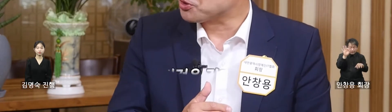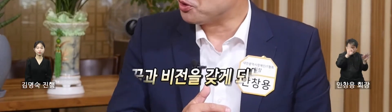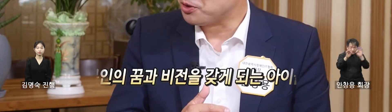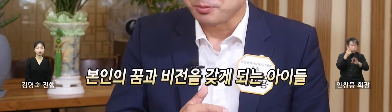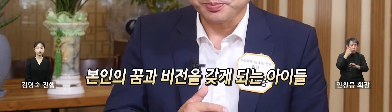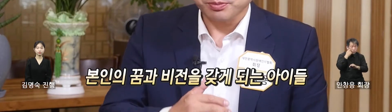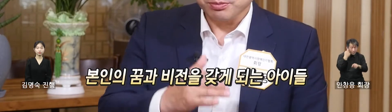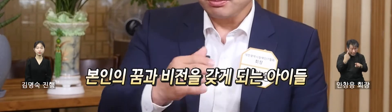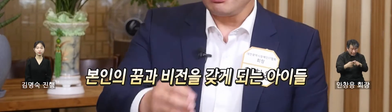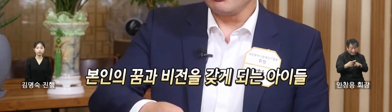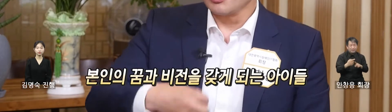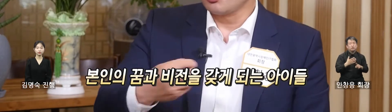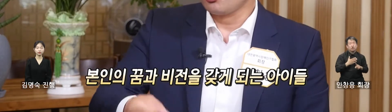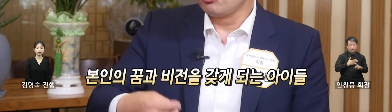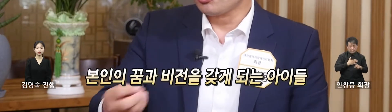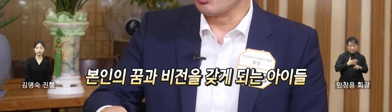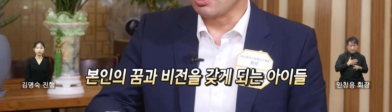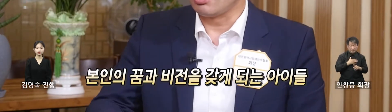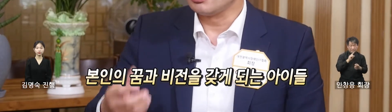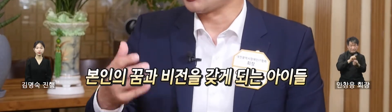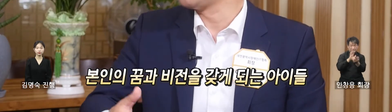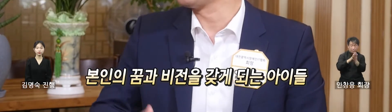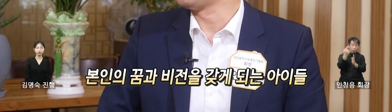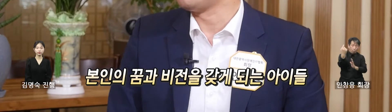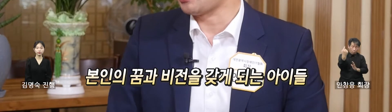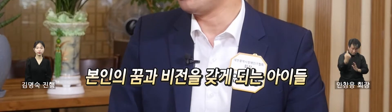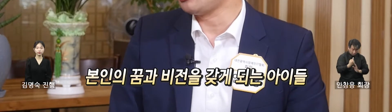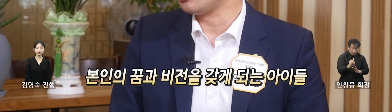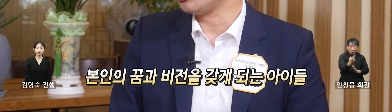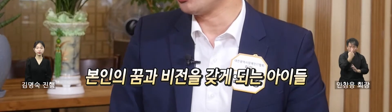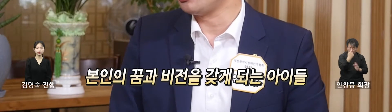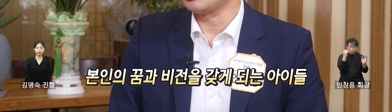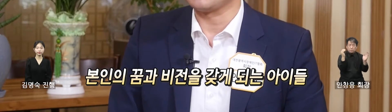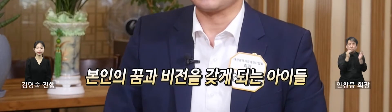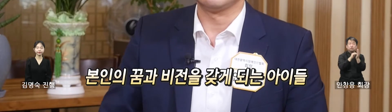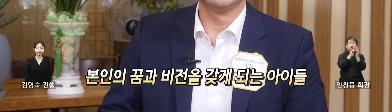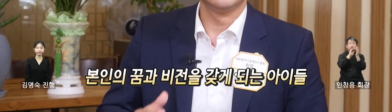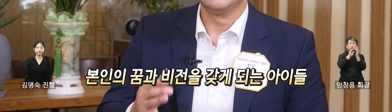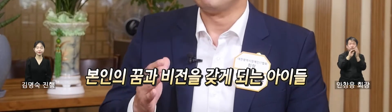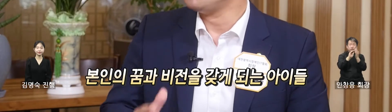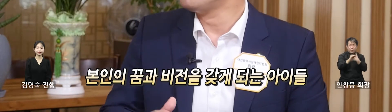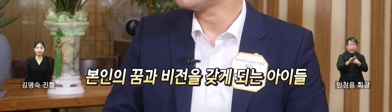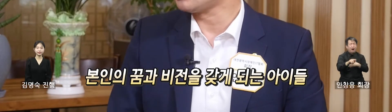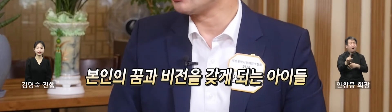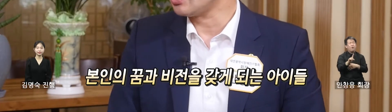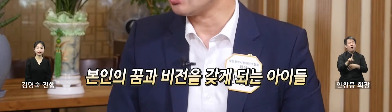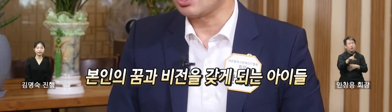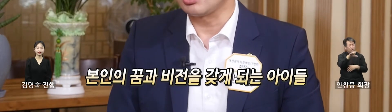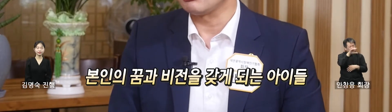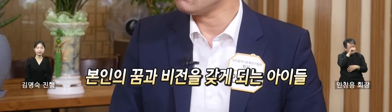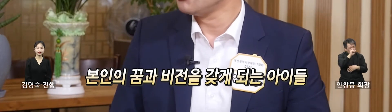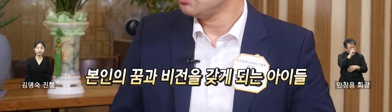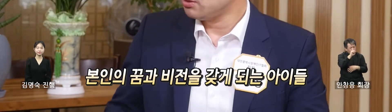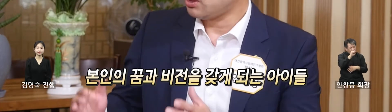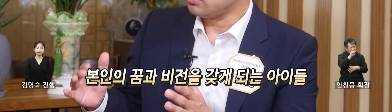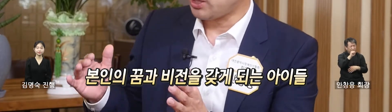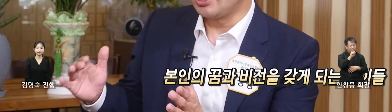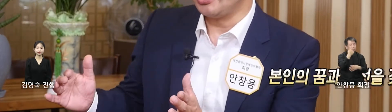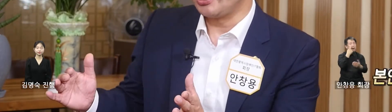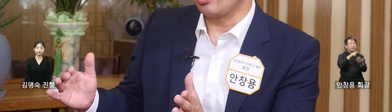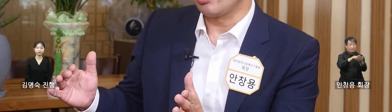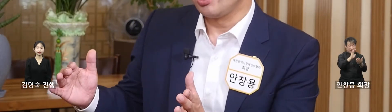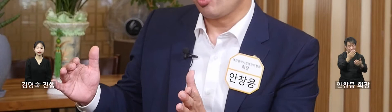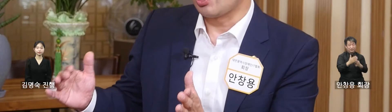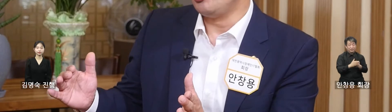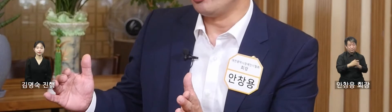교육원에 와서 교육을 통해서 자기 적성을 발견하는 거죠. 그래서 나는 미용사가 되겠다. 나는